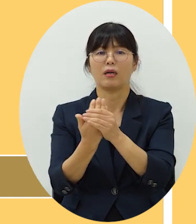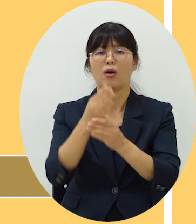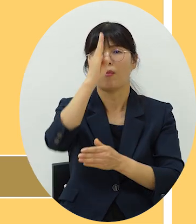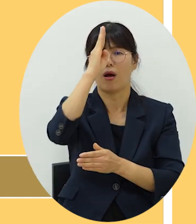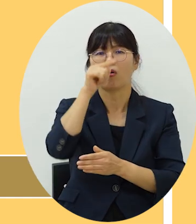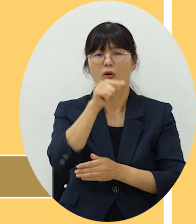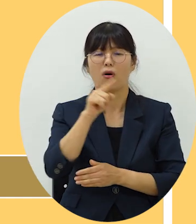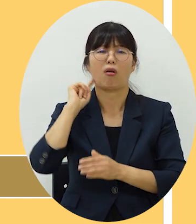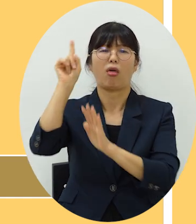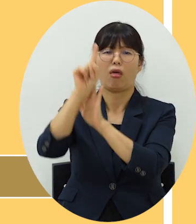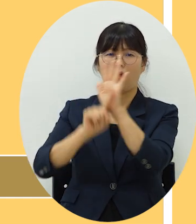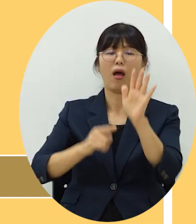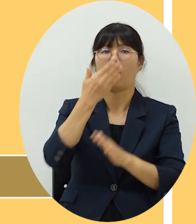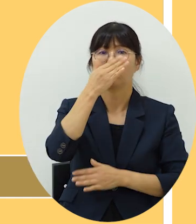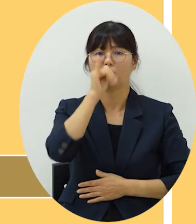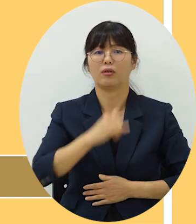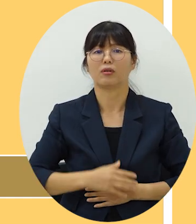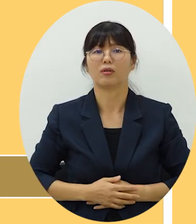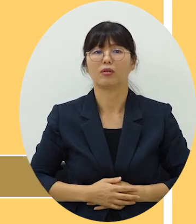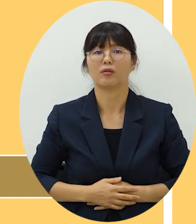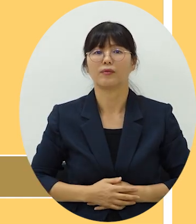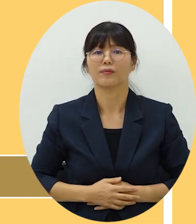상태를 저혈당이라고 합니다.